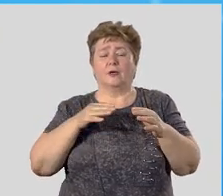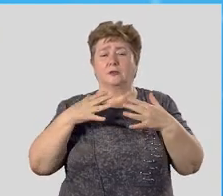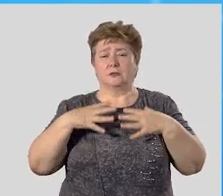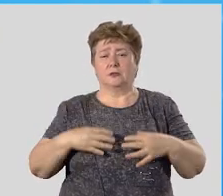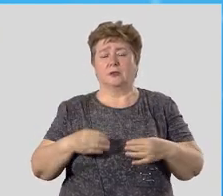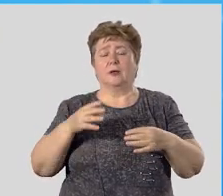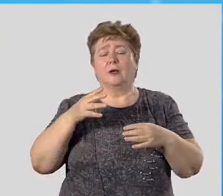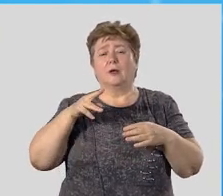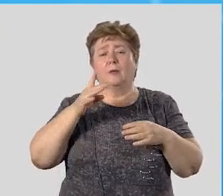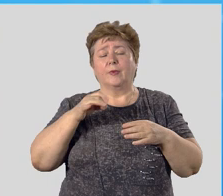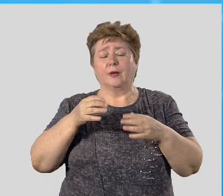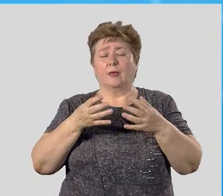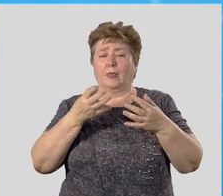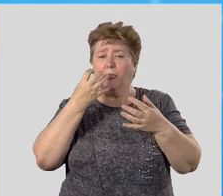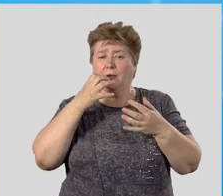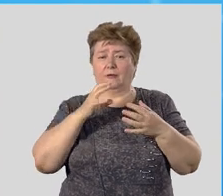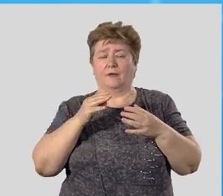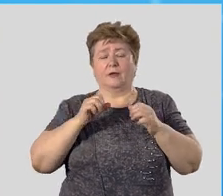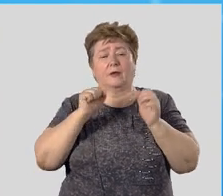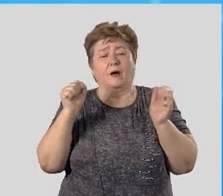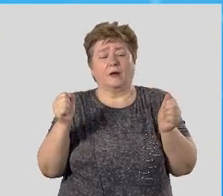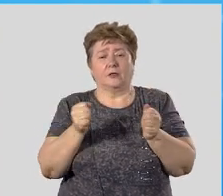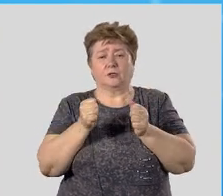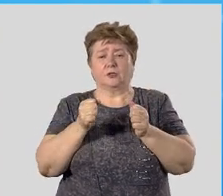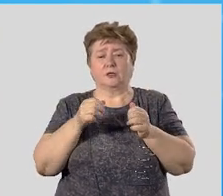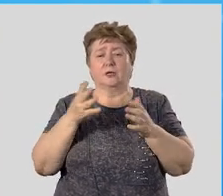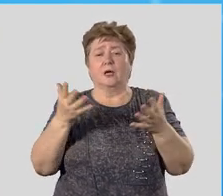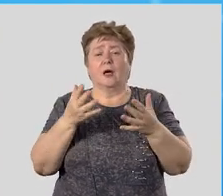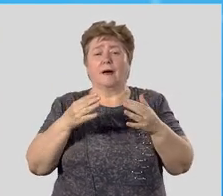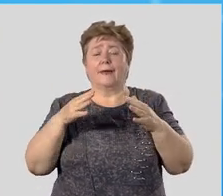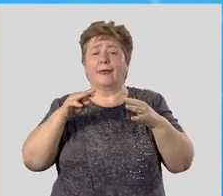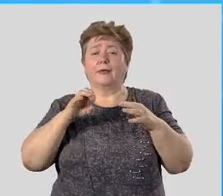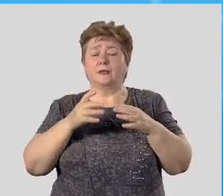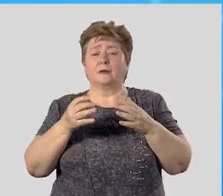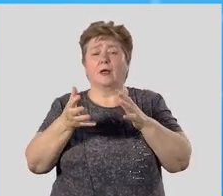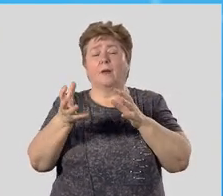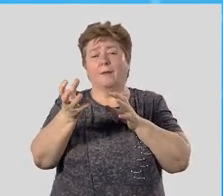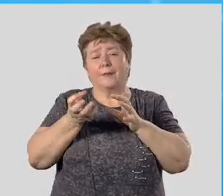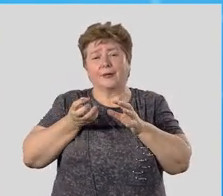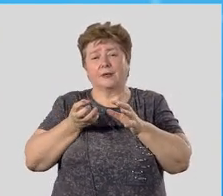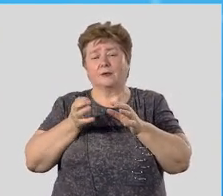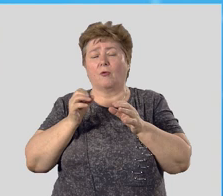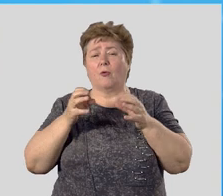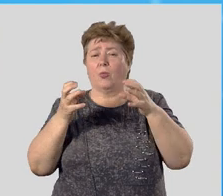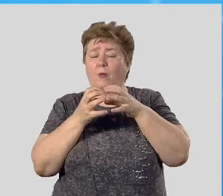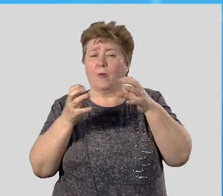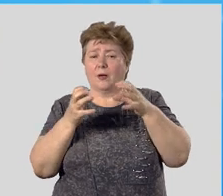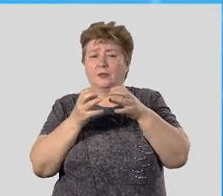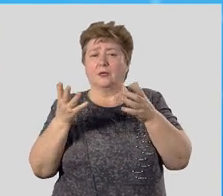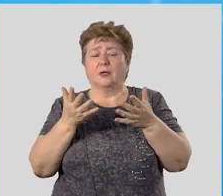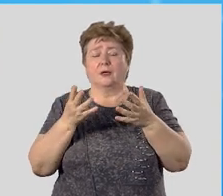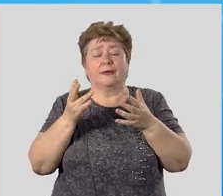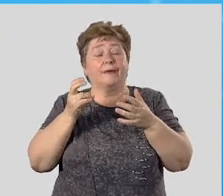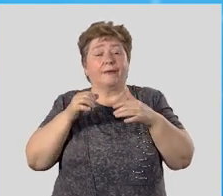телами при нагревании и охлаждении, какие тела притягиваются от магнита, а